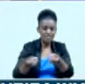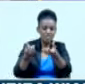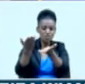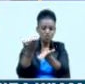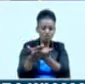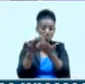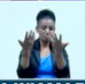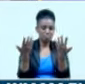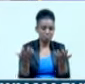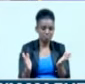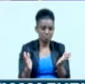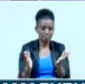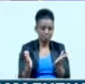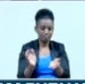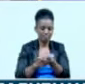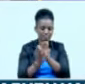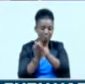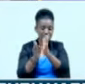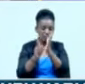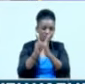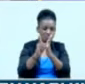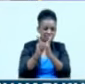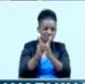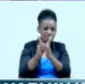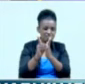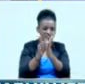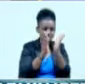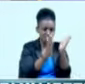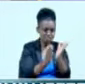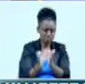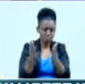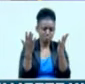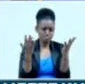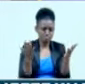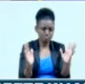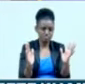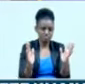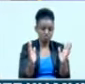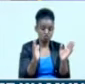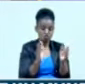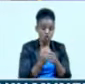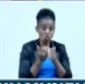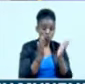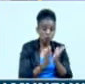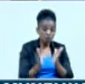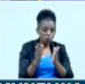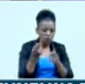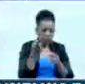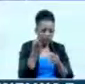busabe tubitanga ku matariki yarateganyijwe ubu turi mu myiteguro yo